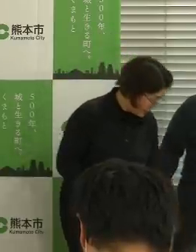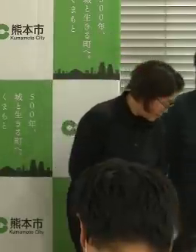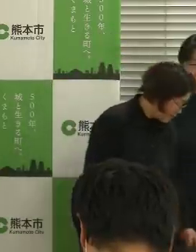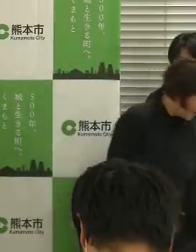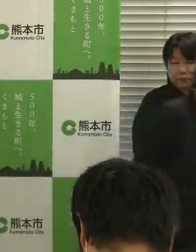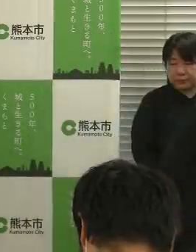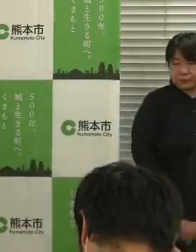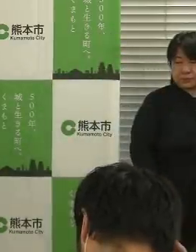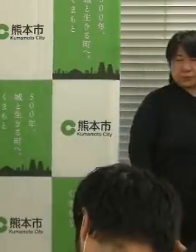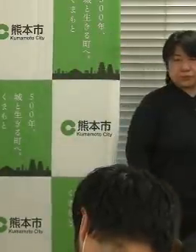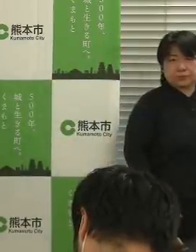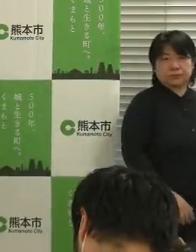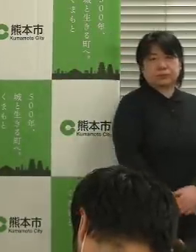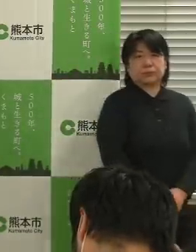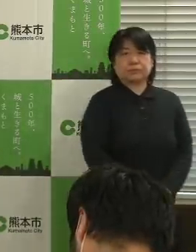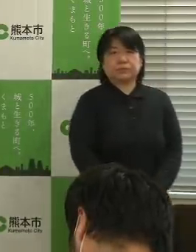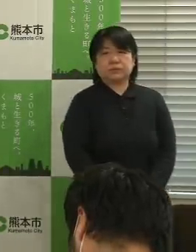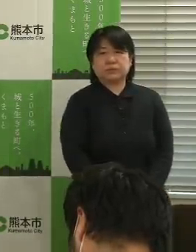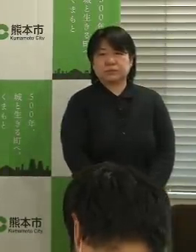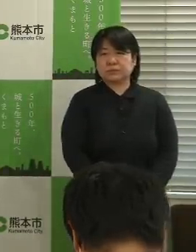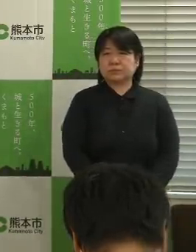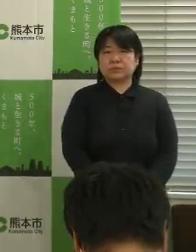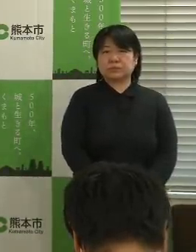ゃあ、楽しみに。 はい。